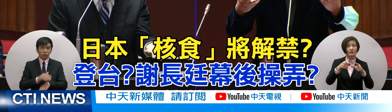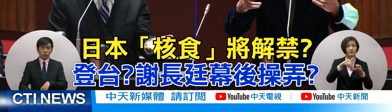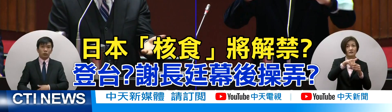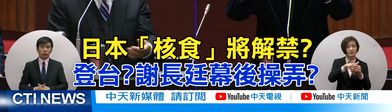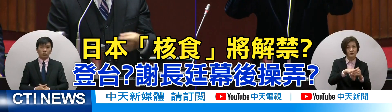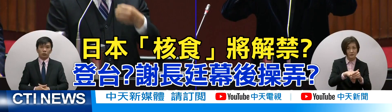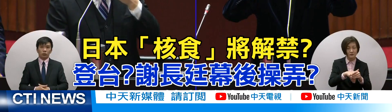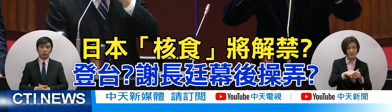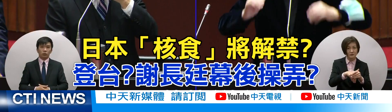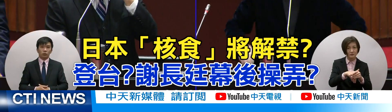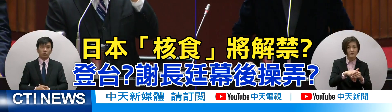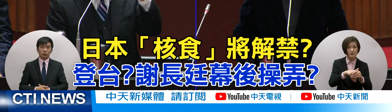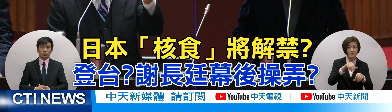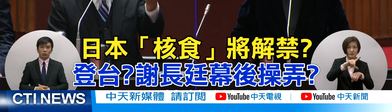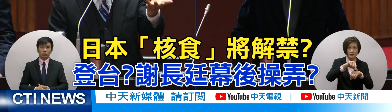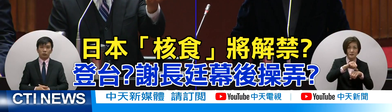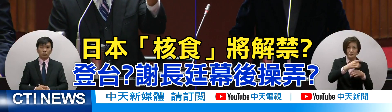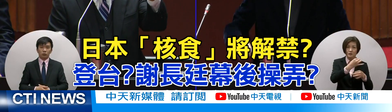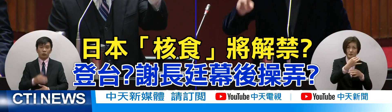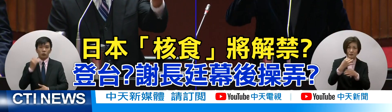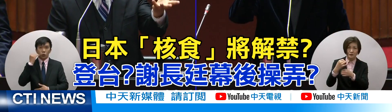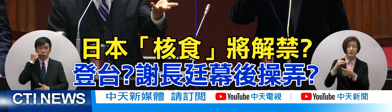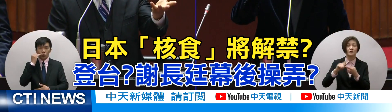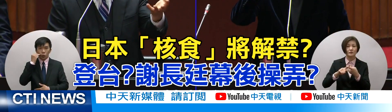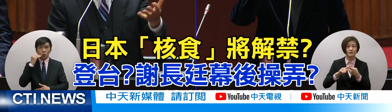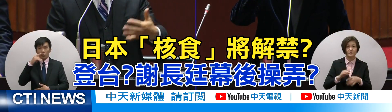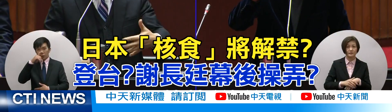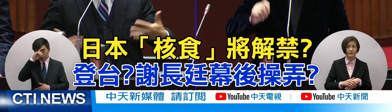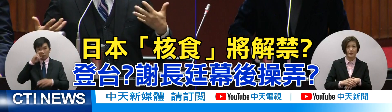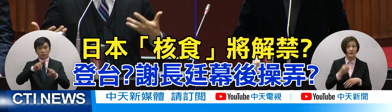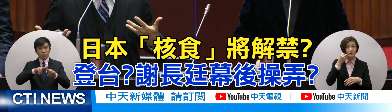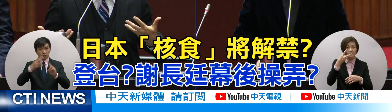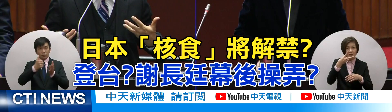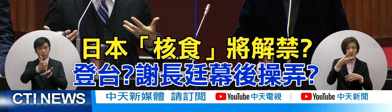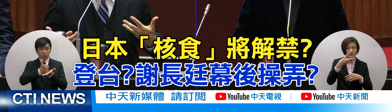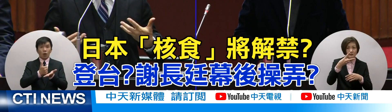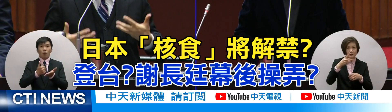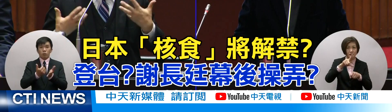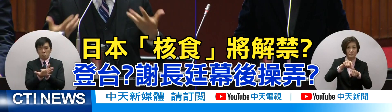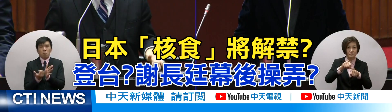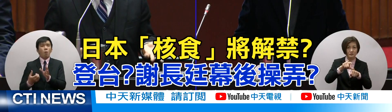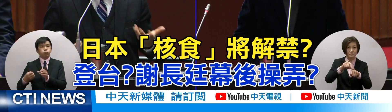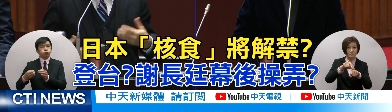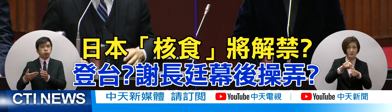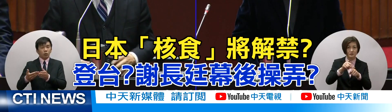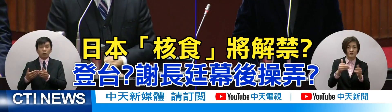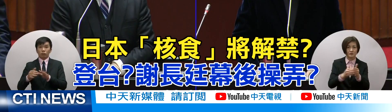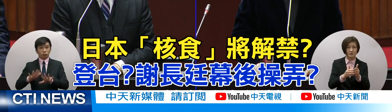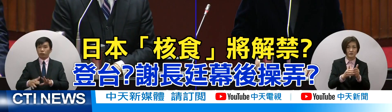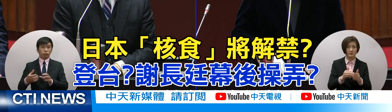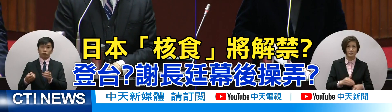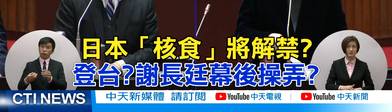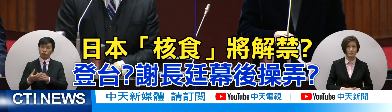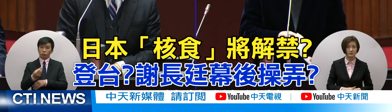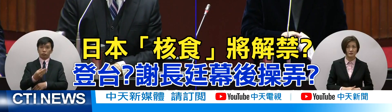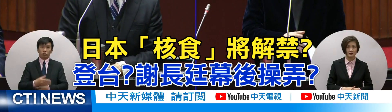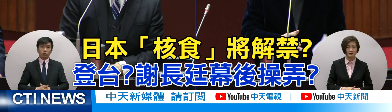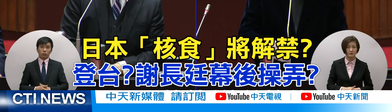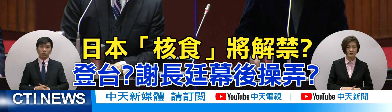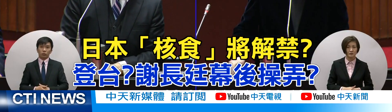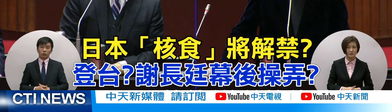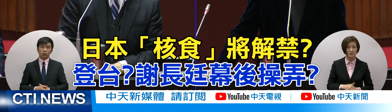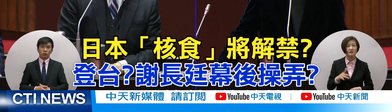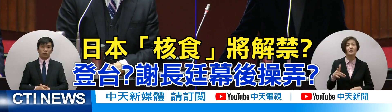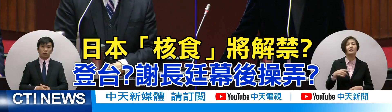走。 公投有一个时间的限制。 如果你说要开放， 2个月到了， 一定要讨论嘛。 那没，现在没有做这样讨论。